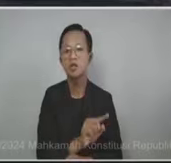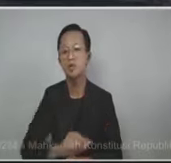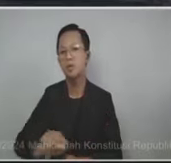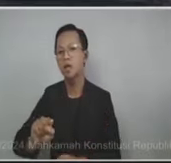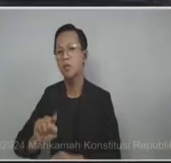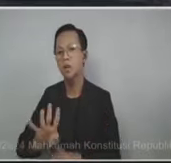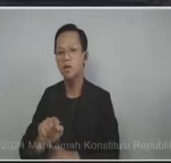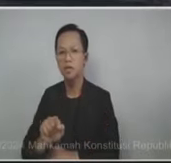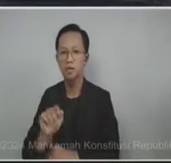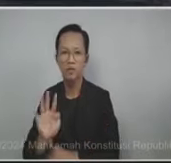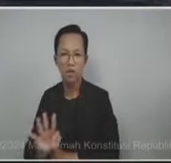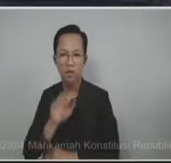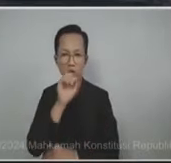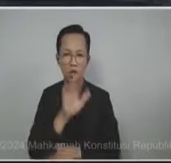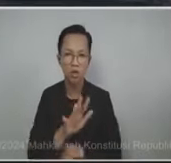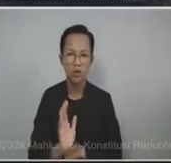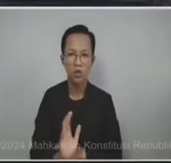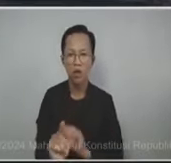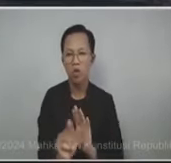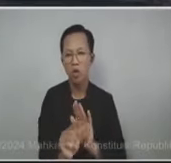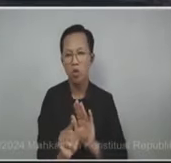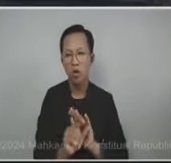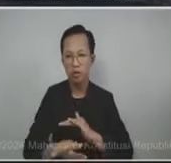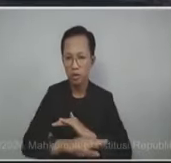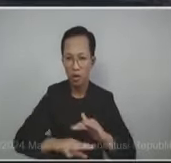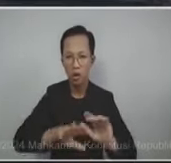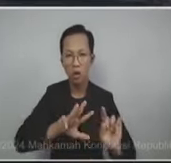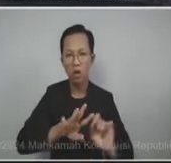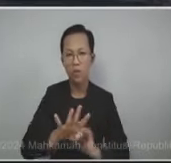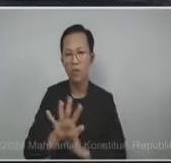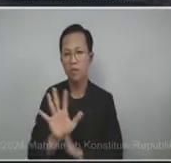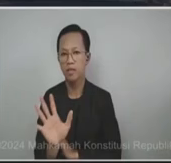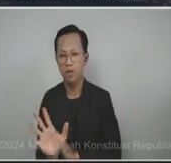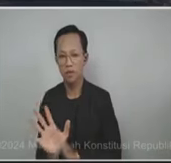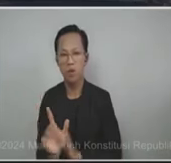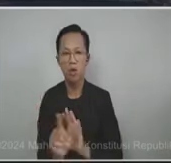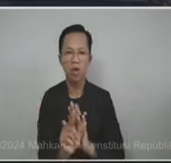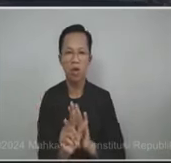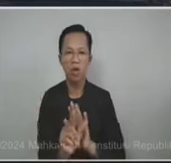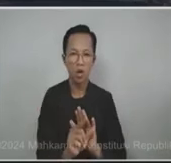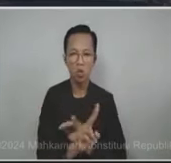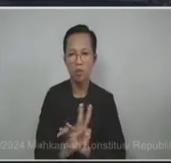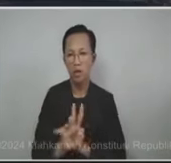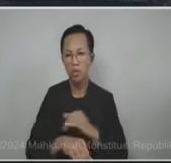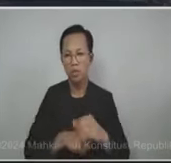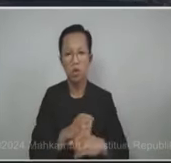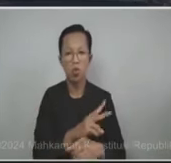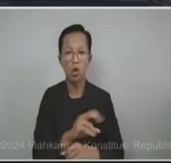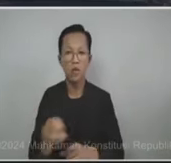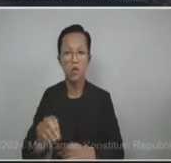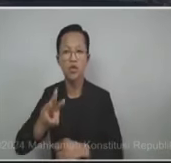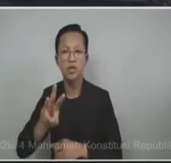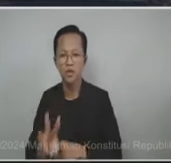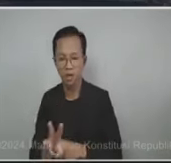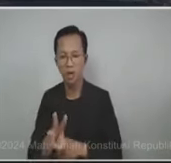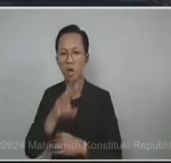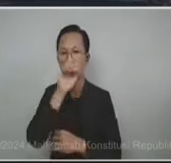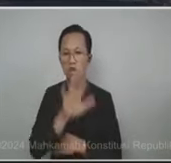diucapkan berdasarkan undang-undang Dasar Negara repia tahun 1945 undang-undang nomor 24 tahun 23 dan seterusnya Dianggap